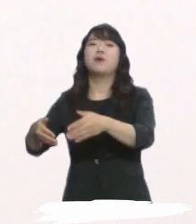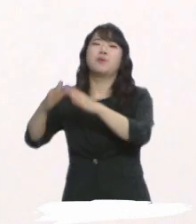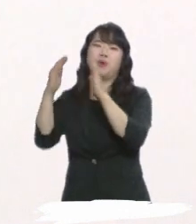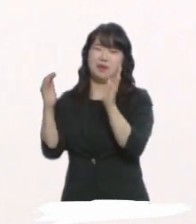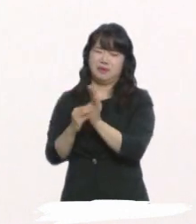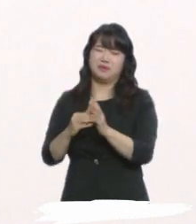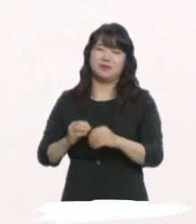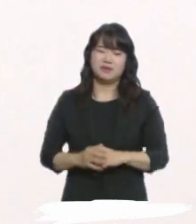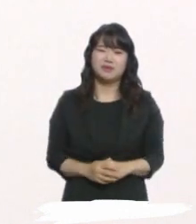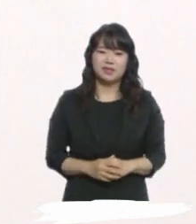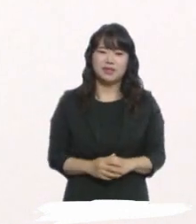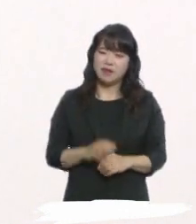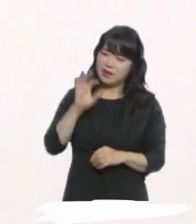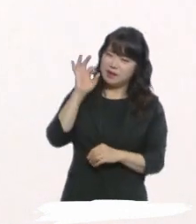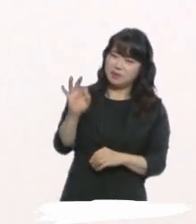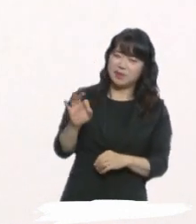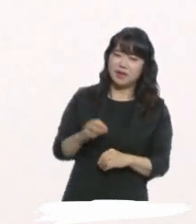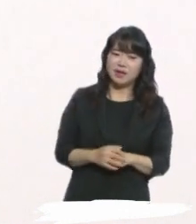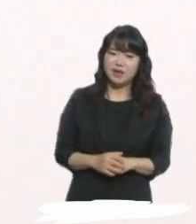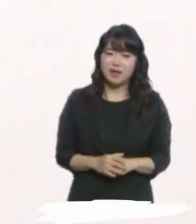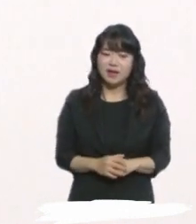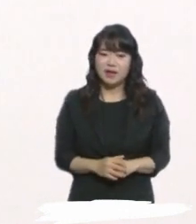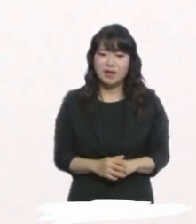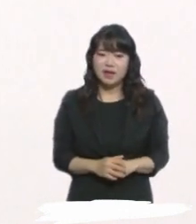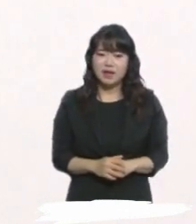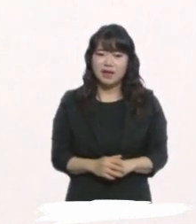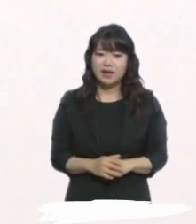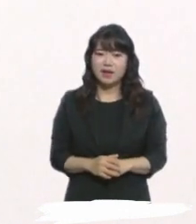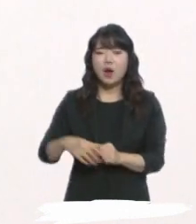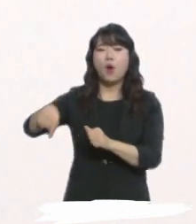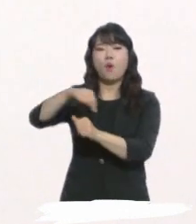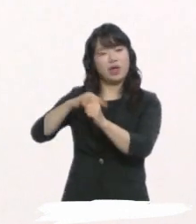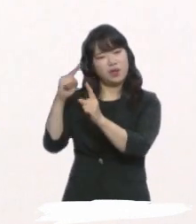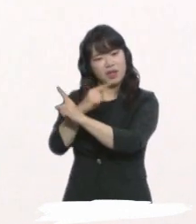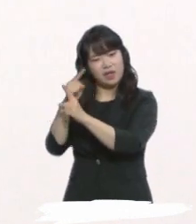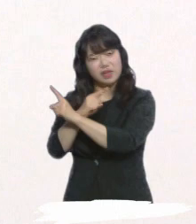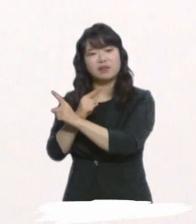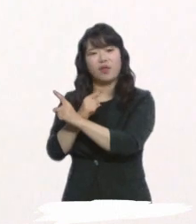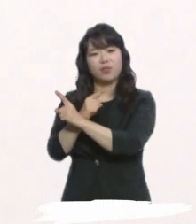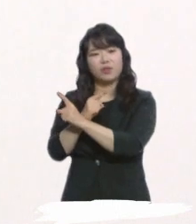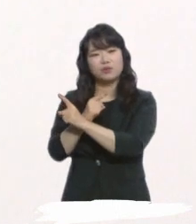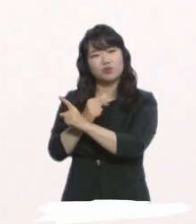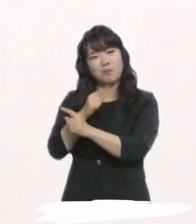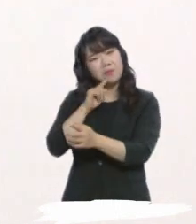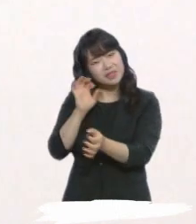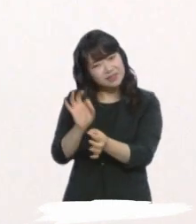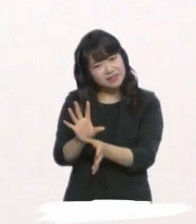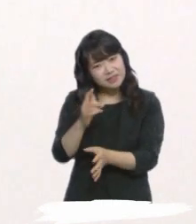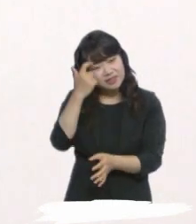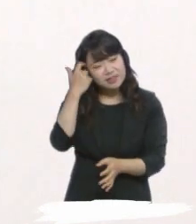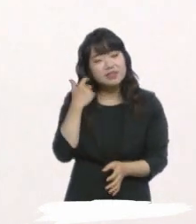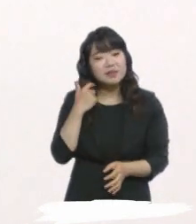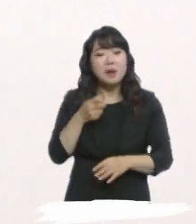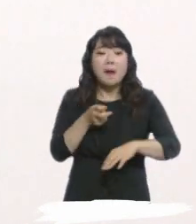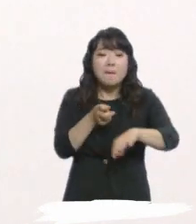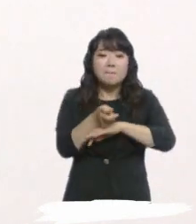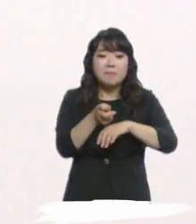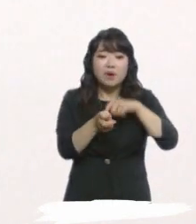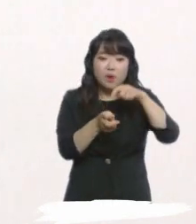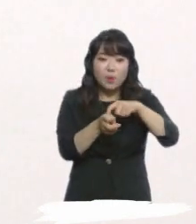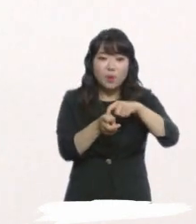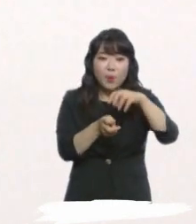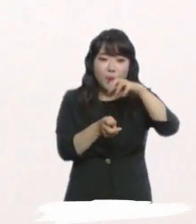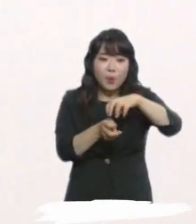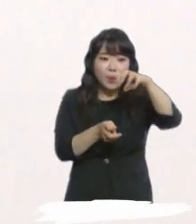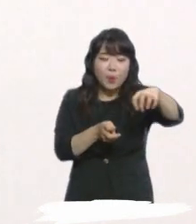있어요. 그렇다면 버스 그 환경 개선 사업하고는 전혀 거리가 먼데 버스 정류장은 지금 많이